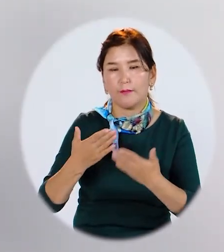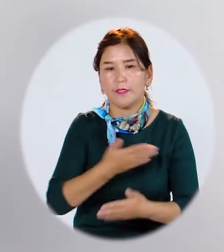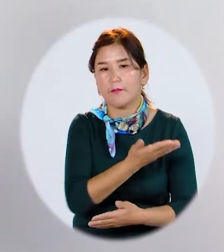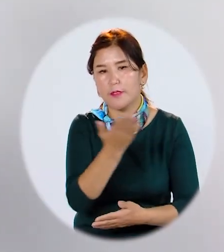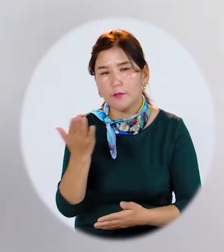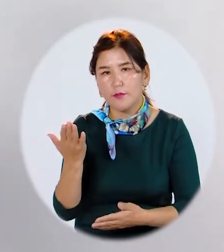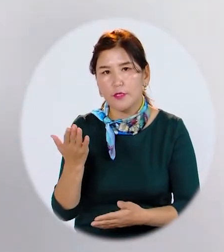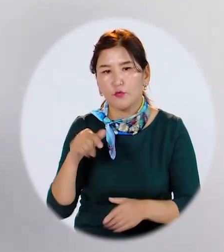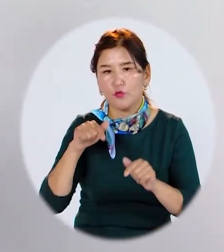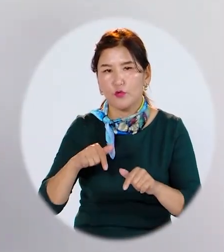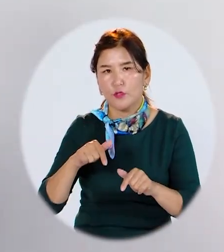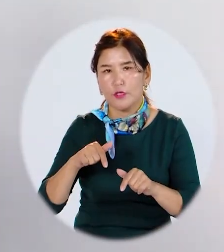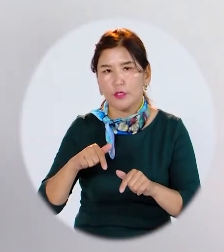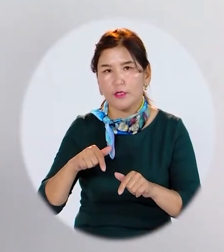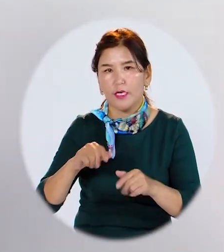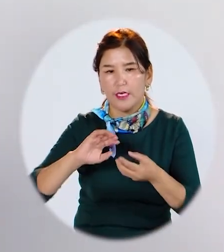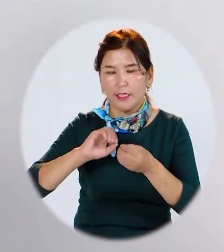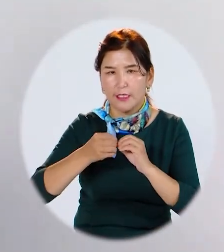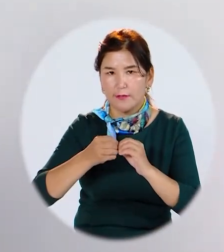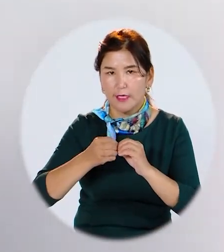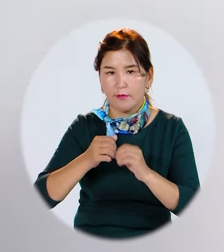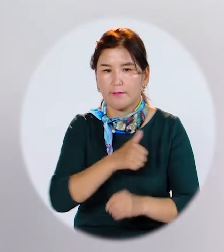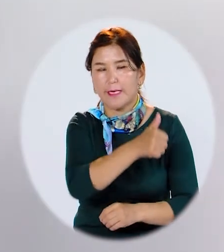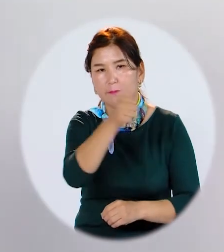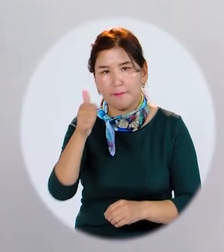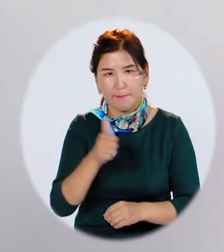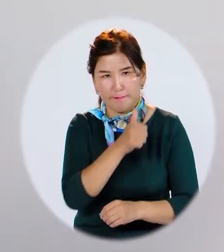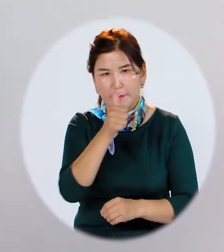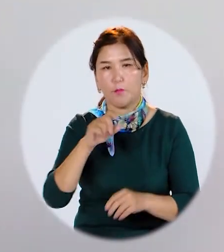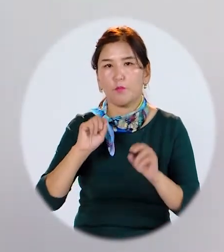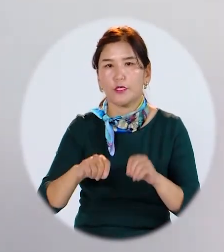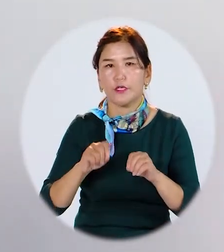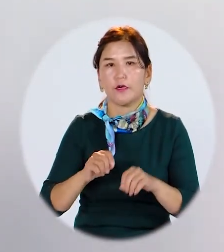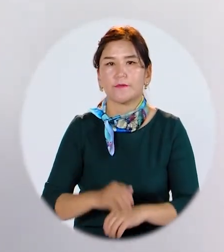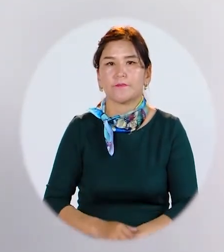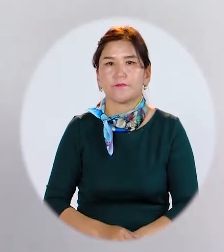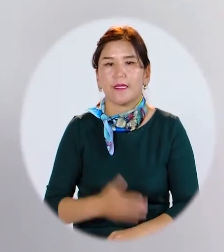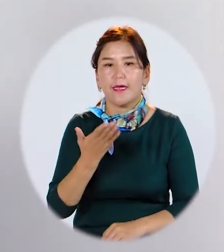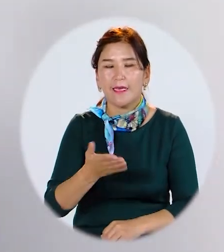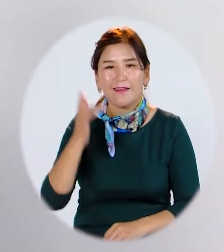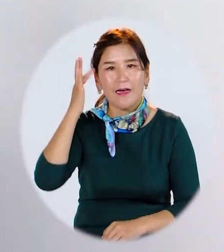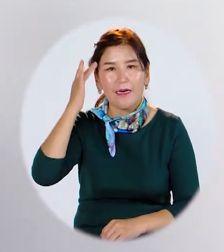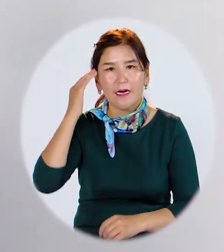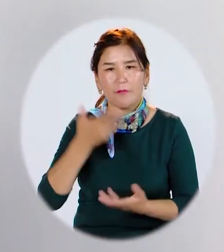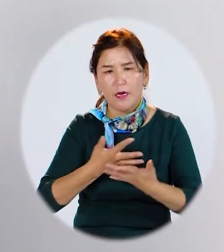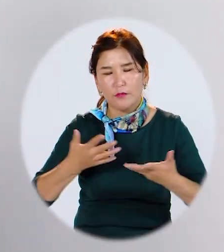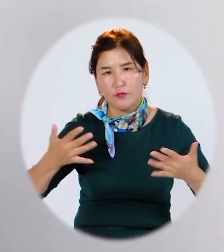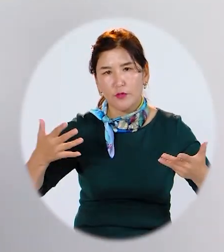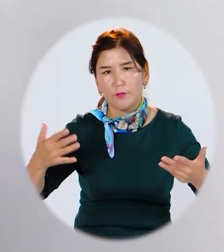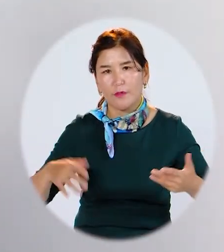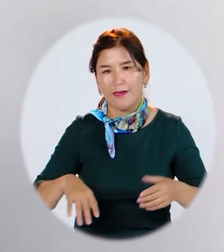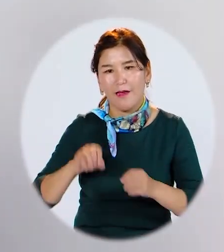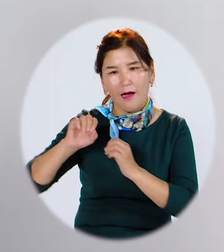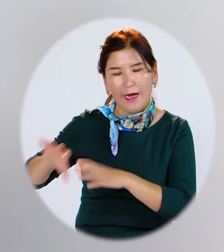одоо өнөөдрийн одоо энэ үйлдэл маань ингээд бэлэн боллоо. За ингээд энийг бол энэ аргаар төрөл бүрийн одоо хаягдлын материал ашиглаад